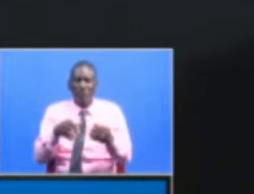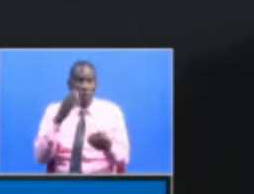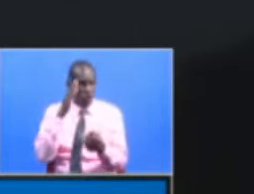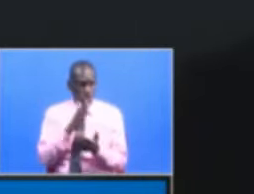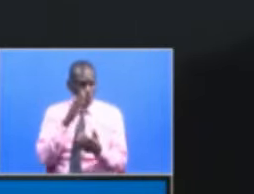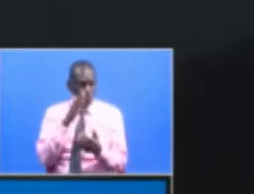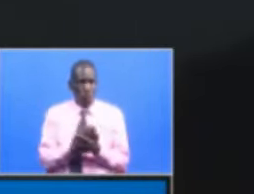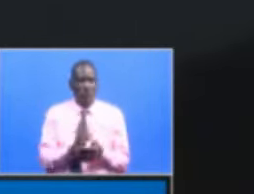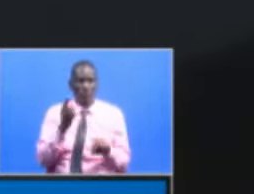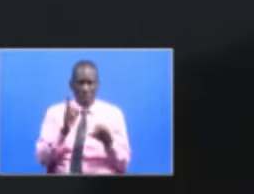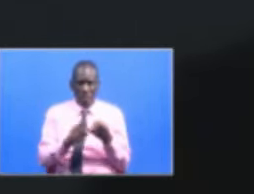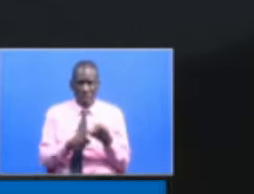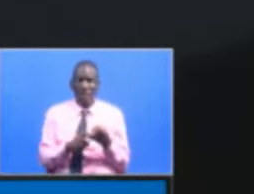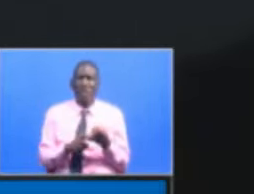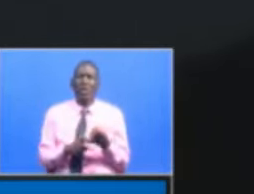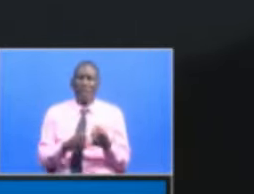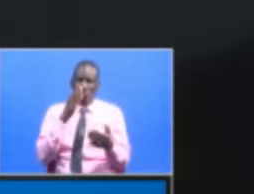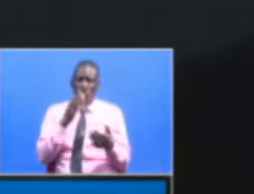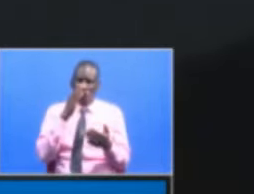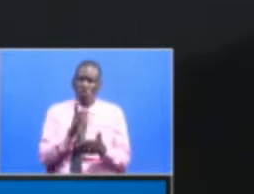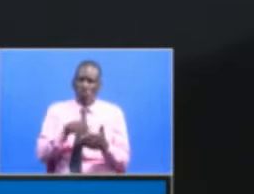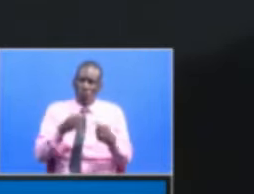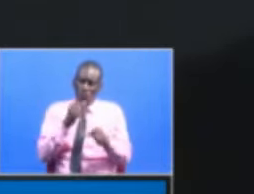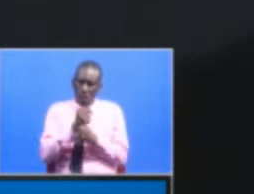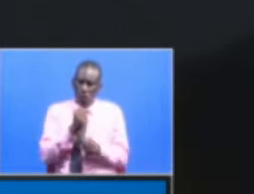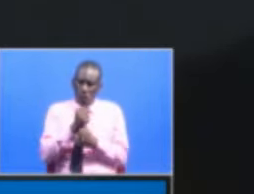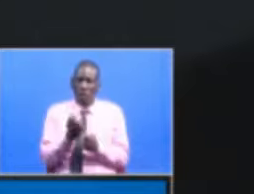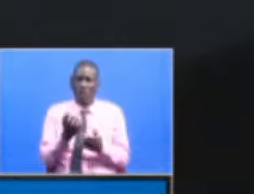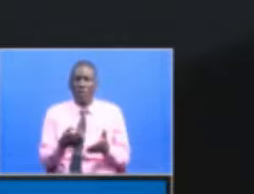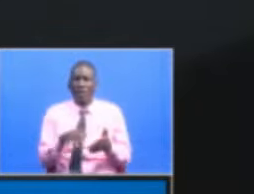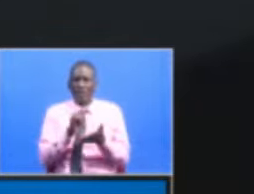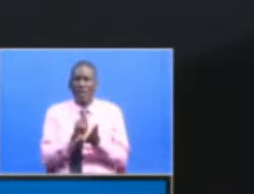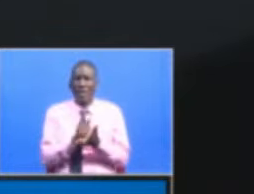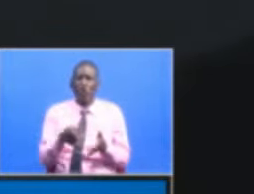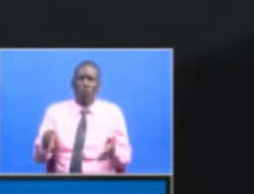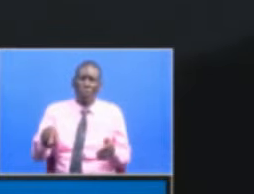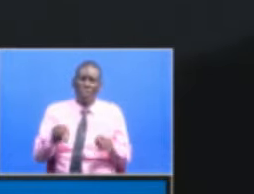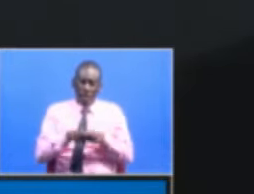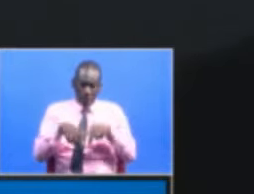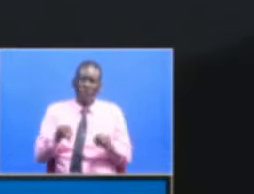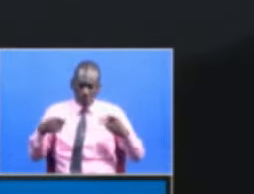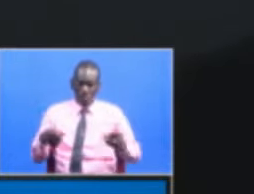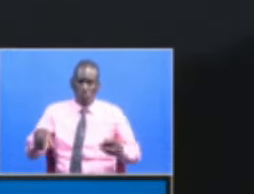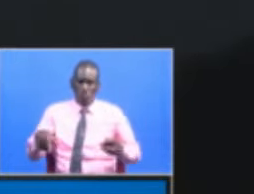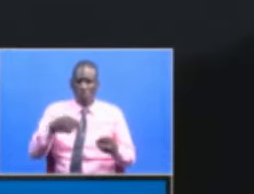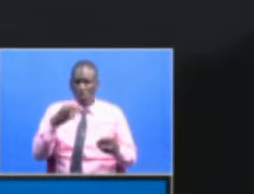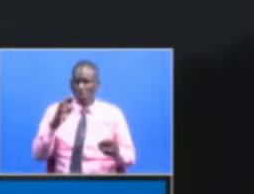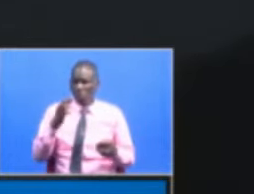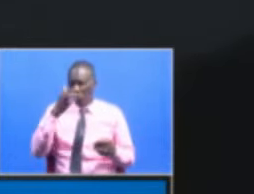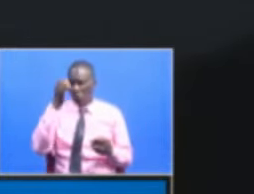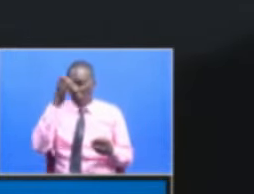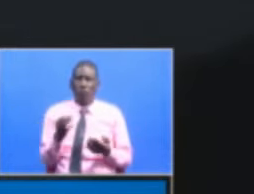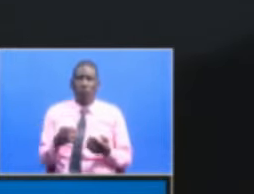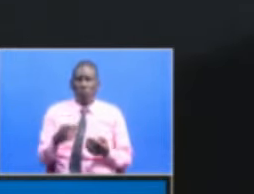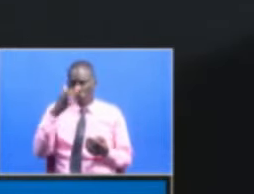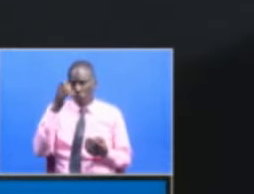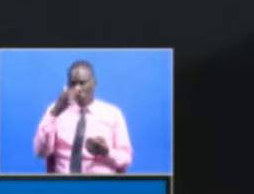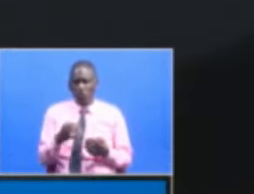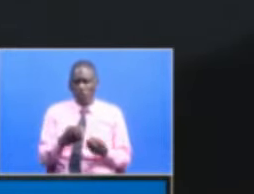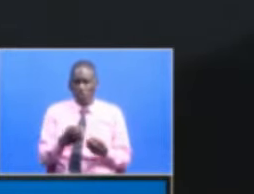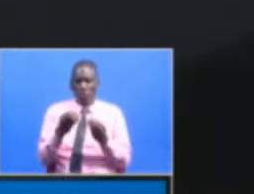inakuanga but what has been happening is that we have as humans we have been because of the expanding population we